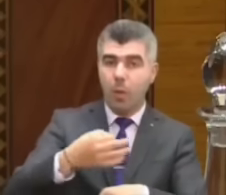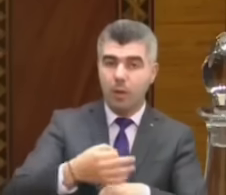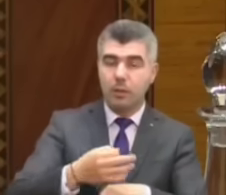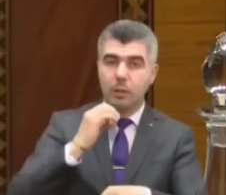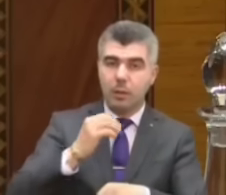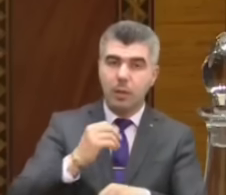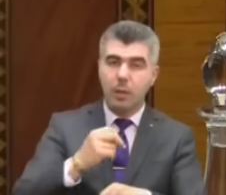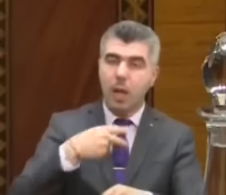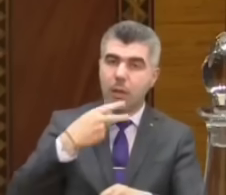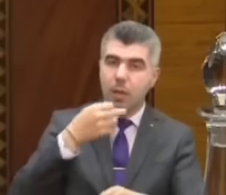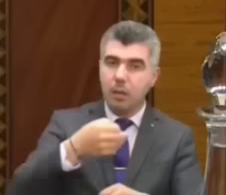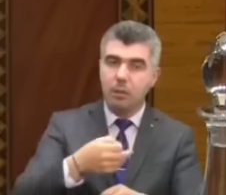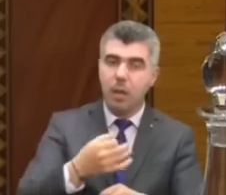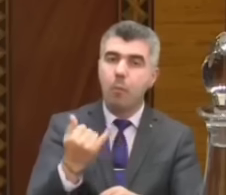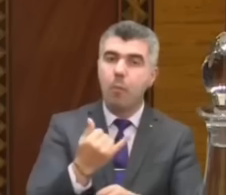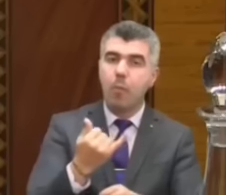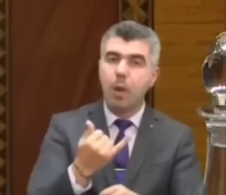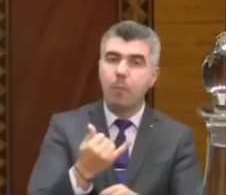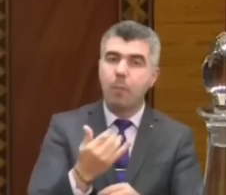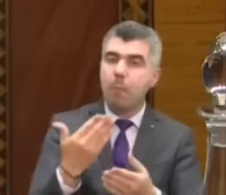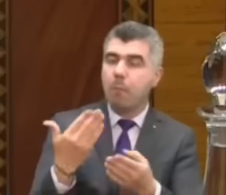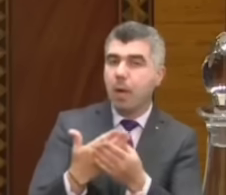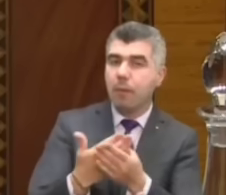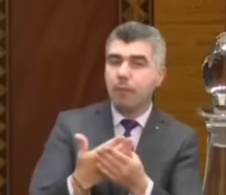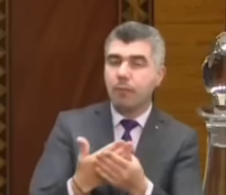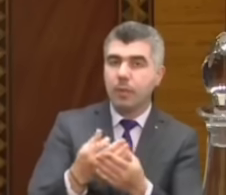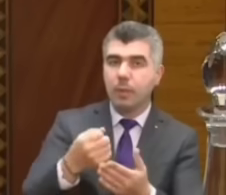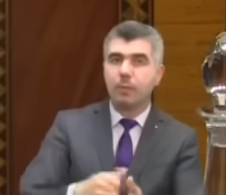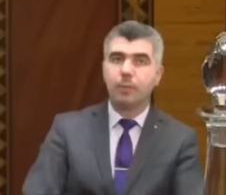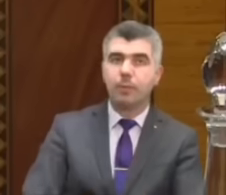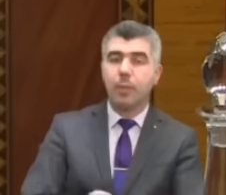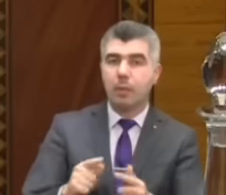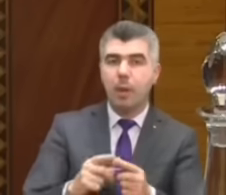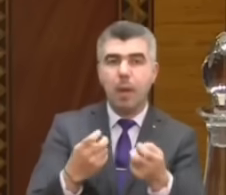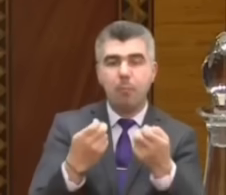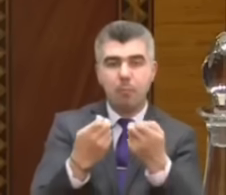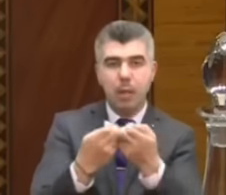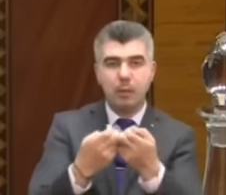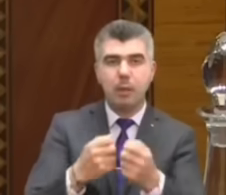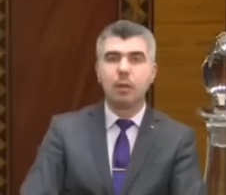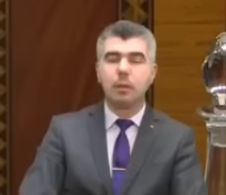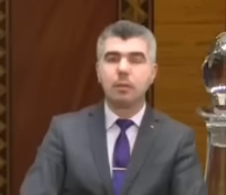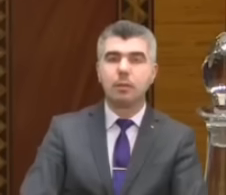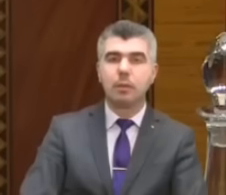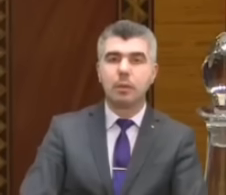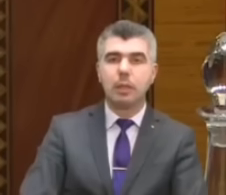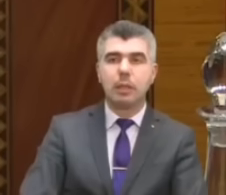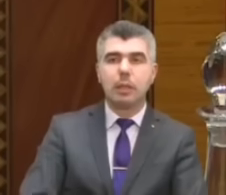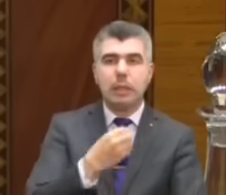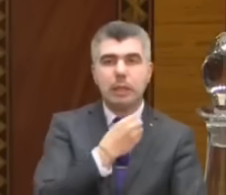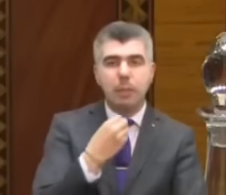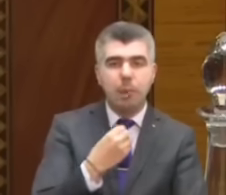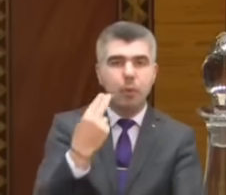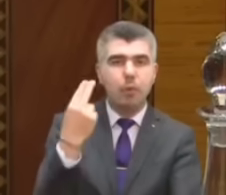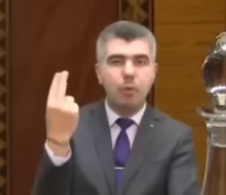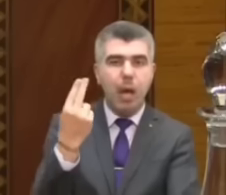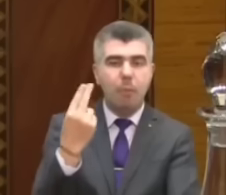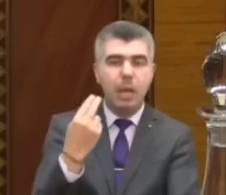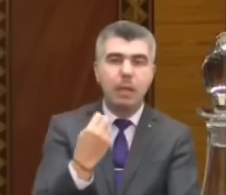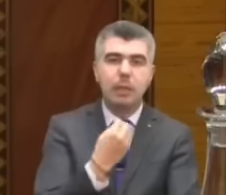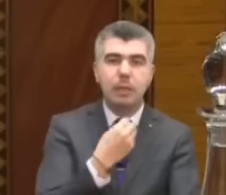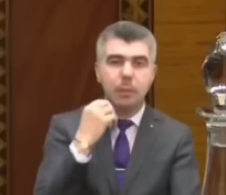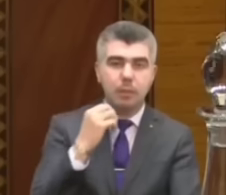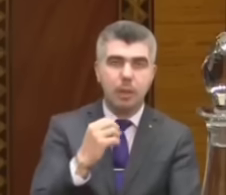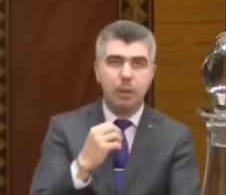على قضايا حارقه، بالمناسبه المثال ديال الاطر الصحيه وطلبه كليه الطب اللي بالمناسبه كنلتمسوا